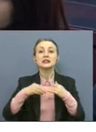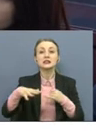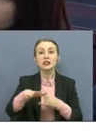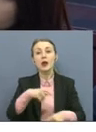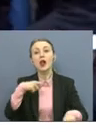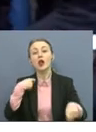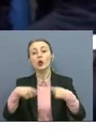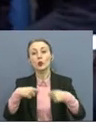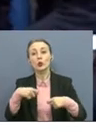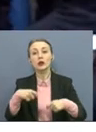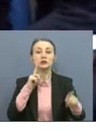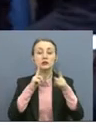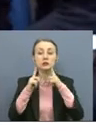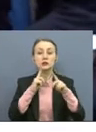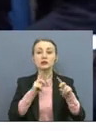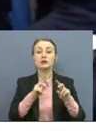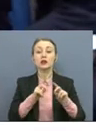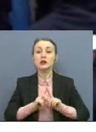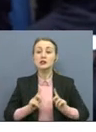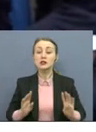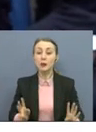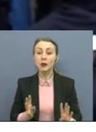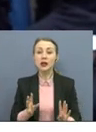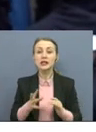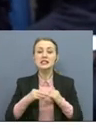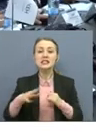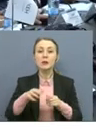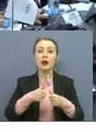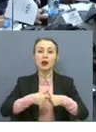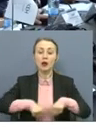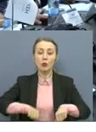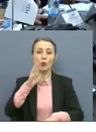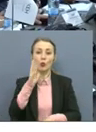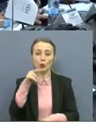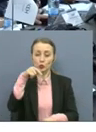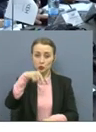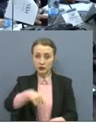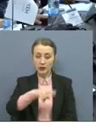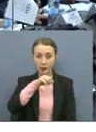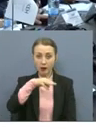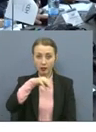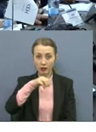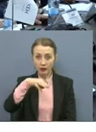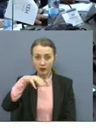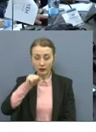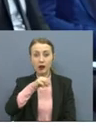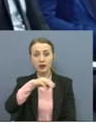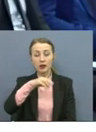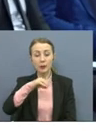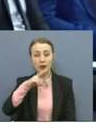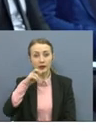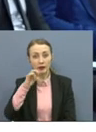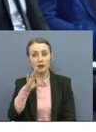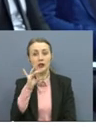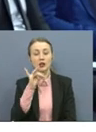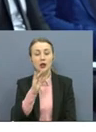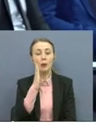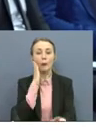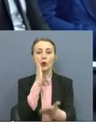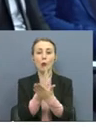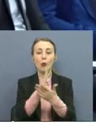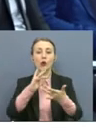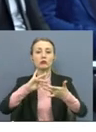кәсіпкерлер палатасы өкілдерінің айтуынша, кәсіпкерлер жер телімдерін беру, жалға алу сияқты мәселелерге жиі жолығады. Результаты